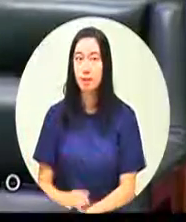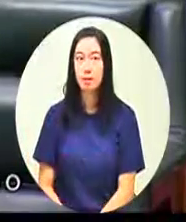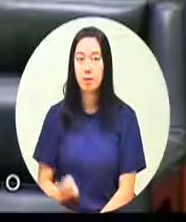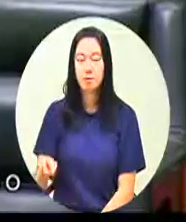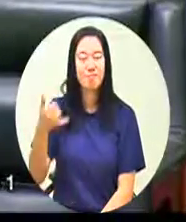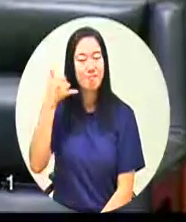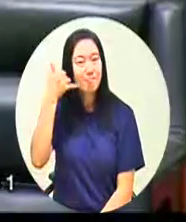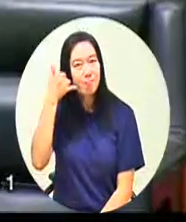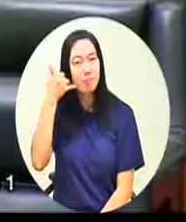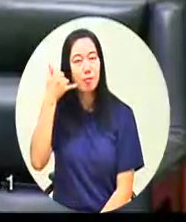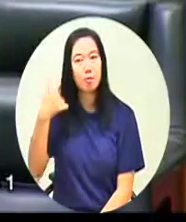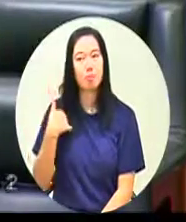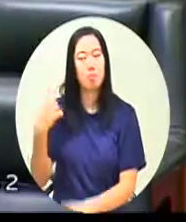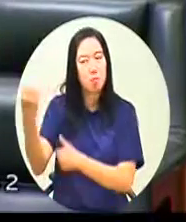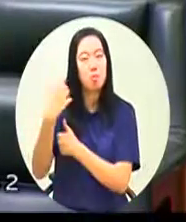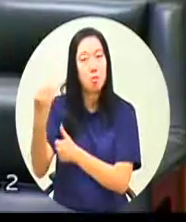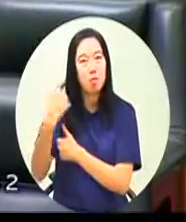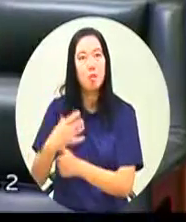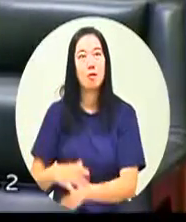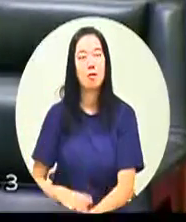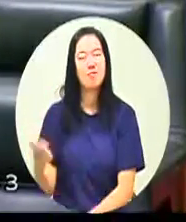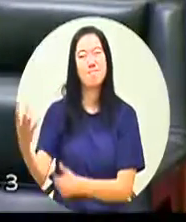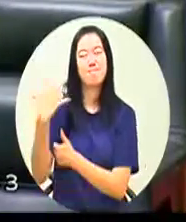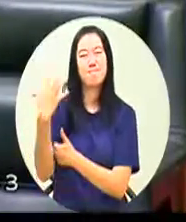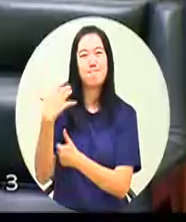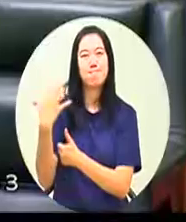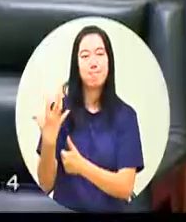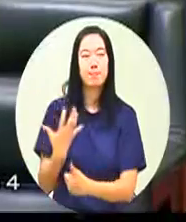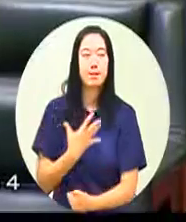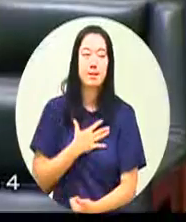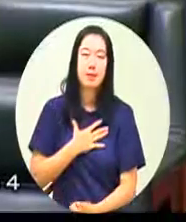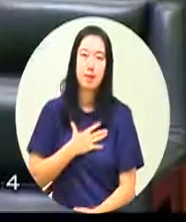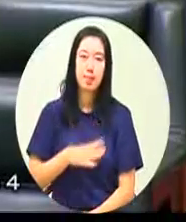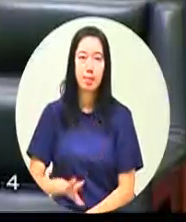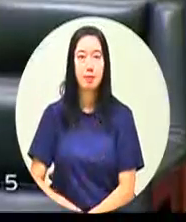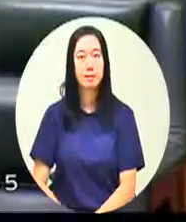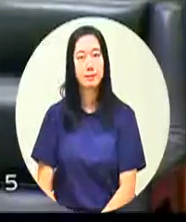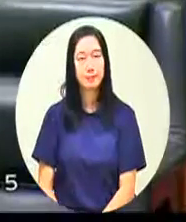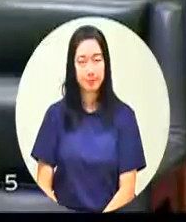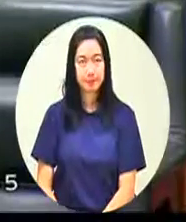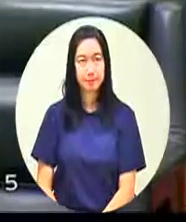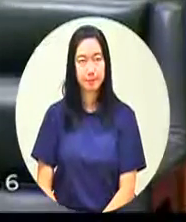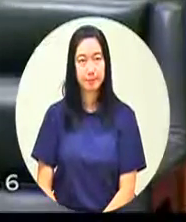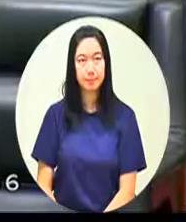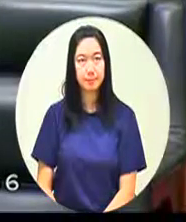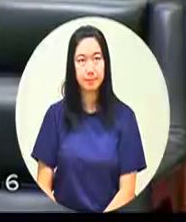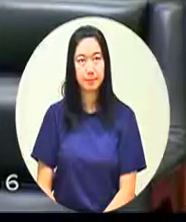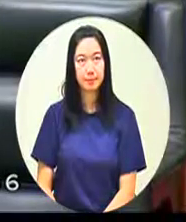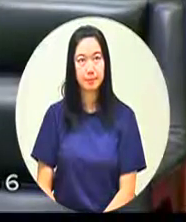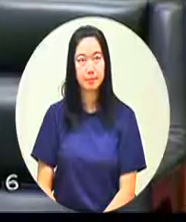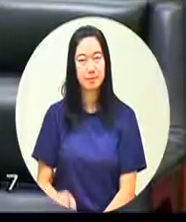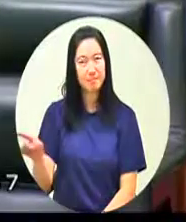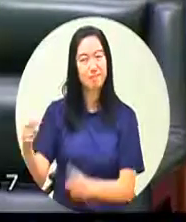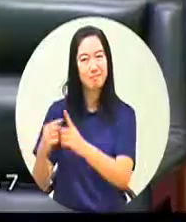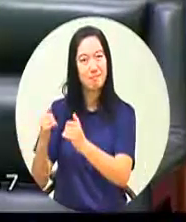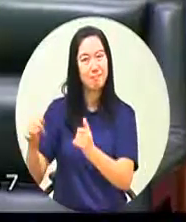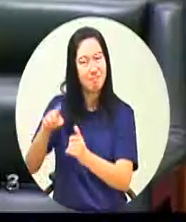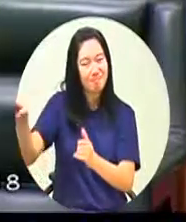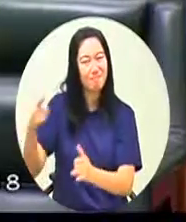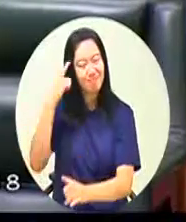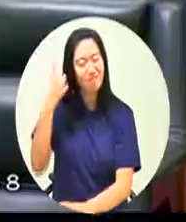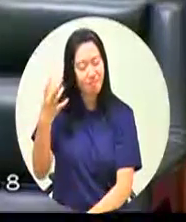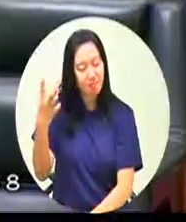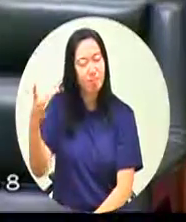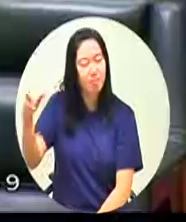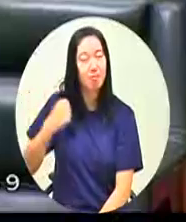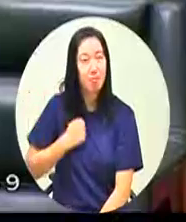中当中，伊是伫遐甲我吵架，我听到嘛真，感觉讲百姓其实他们讲了